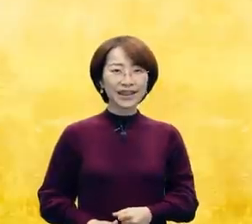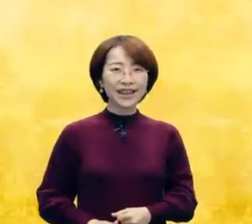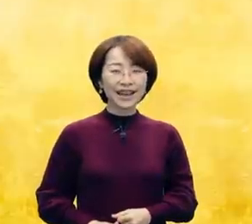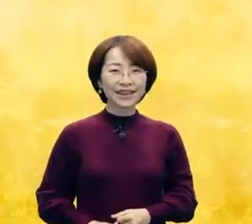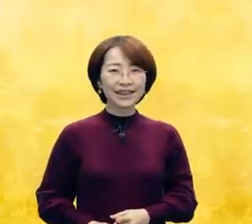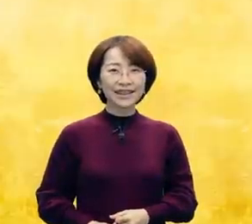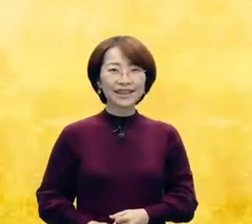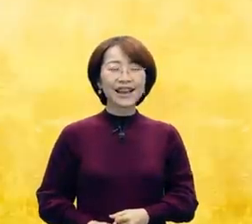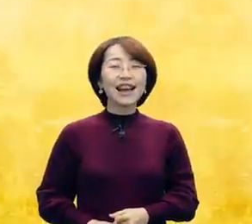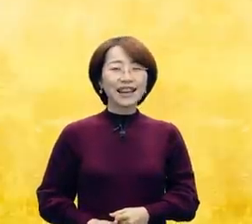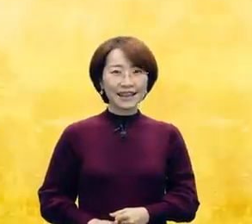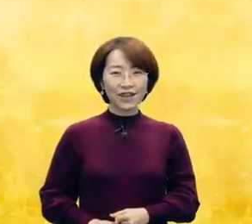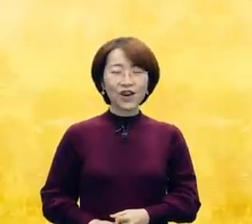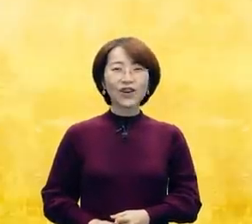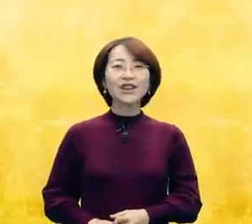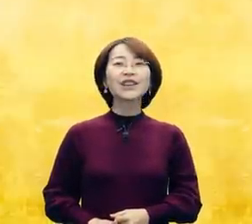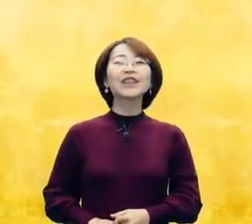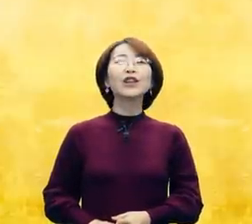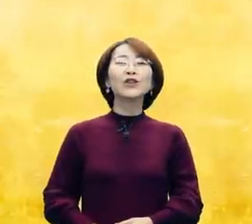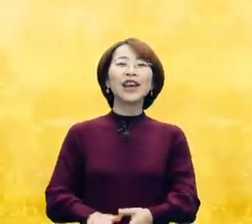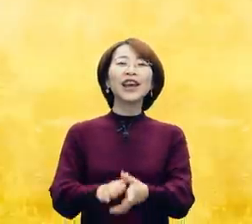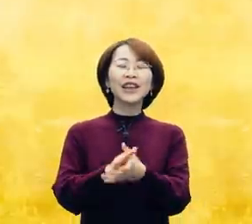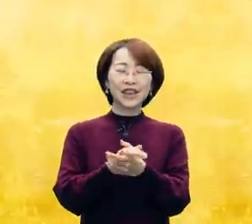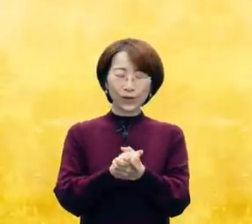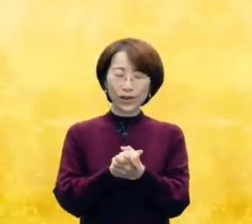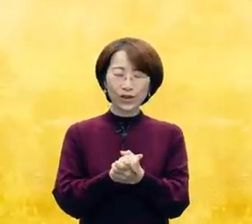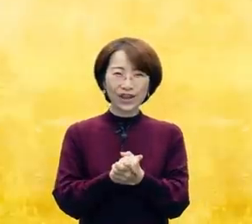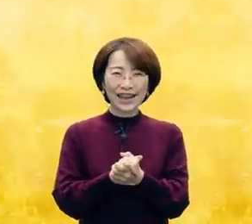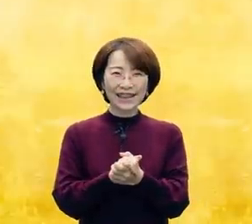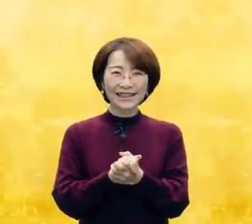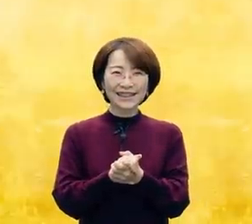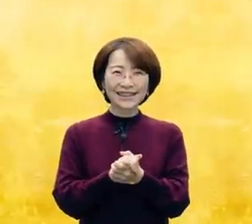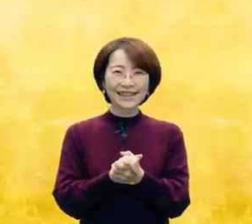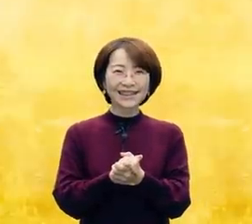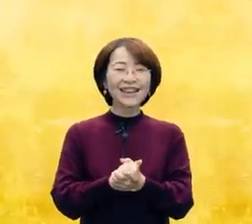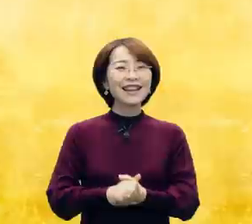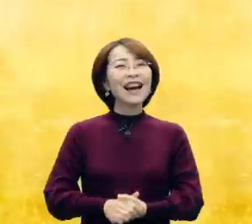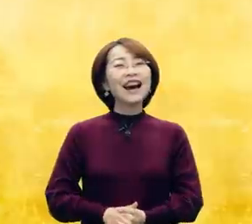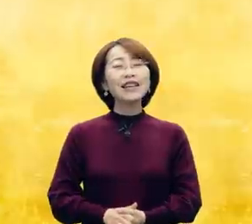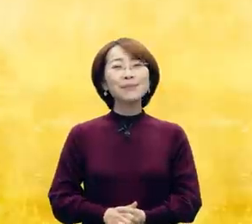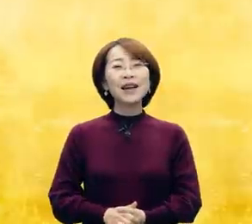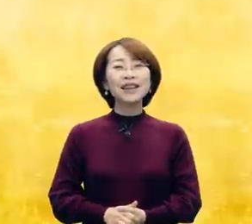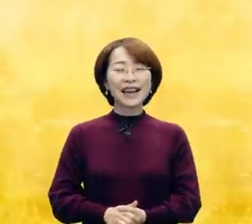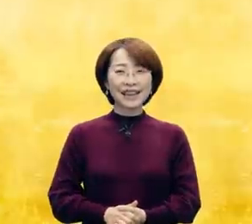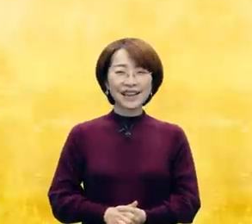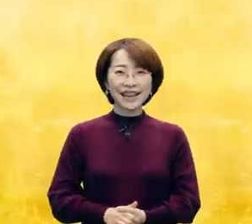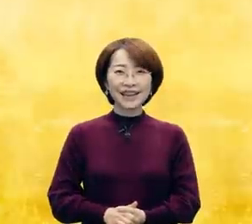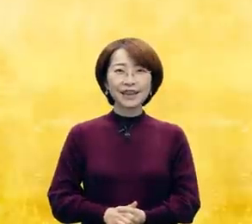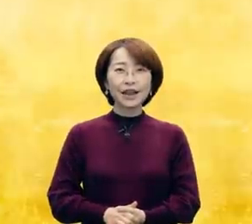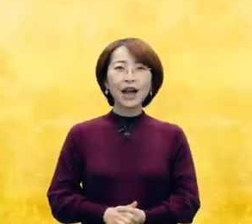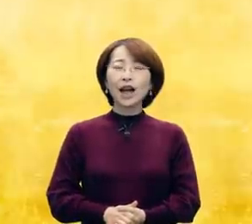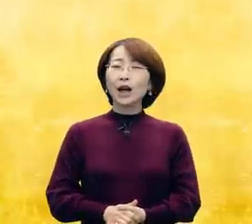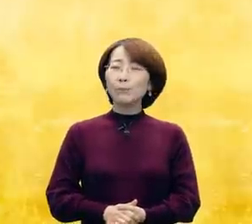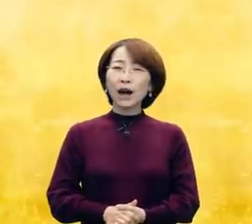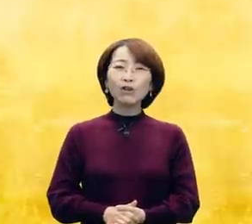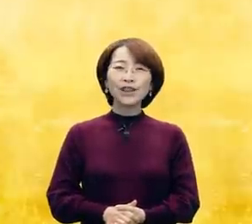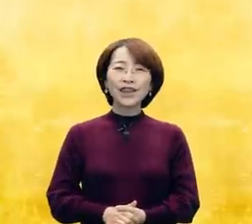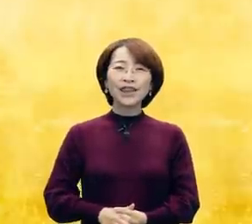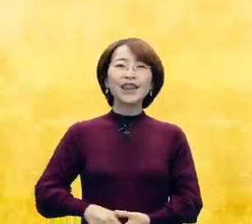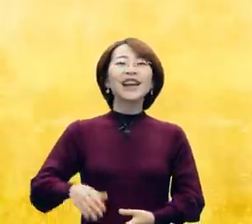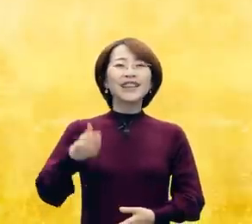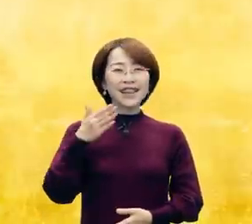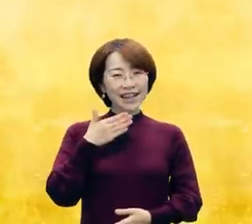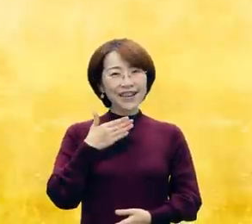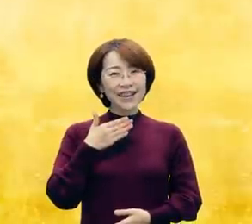기다리고 있단다. 가서 그를 위해 기도해 주어라. 하지만 아나니아는